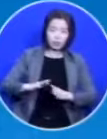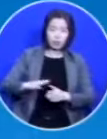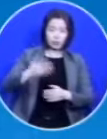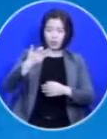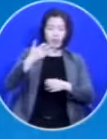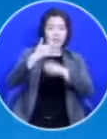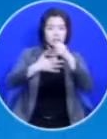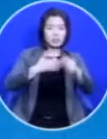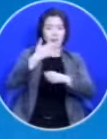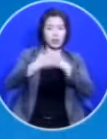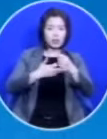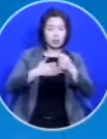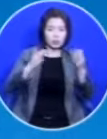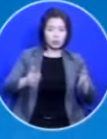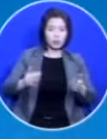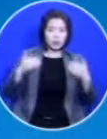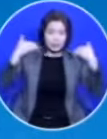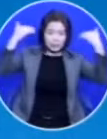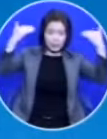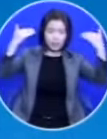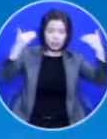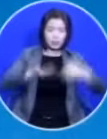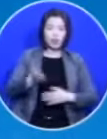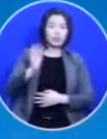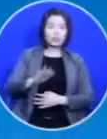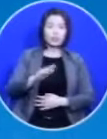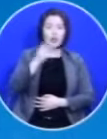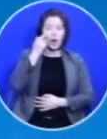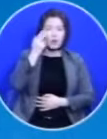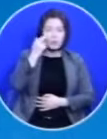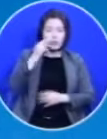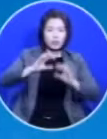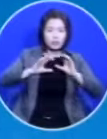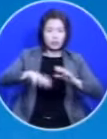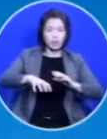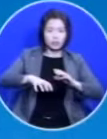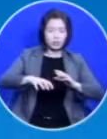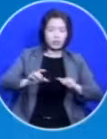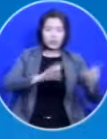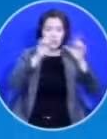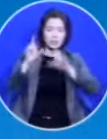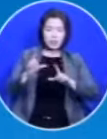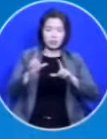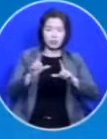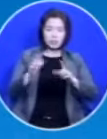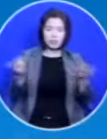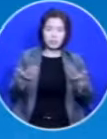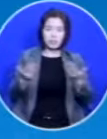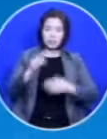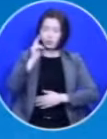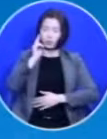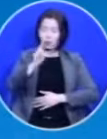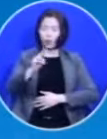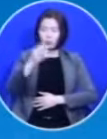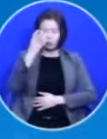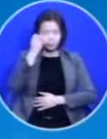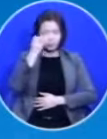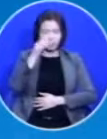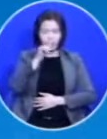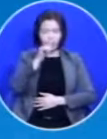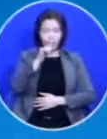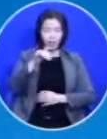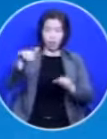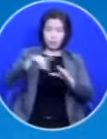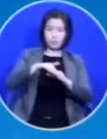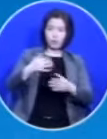거기서 자랐어요 그런데 미국에서 지내는 일이 너무너무 낯선 거 문화